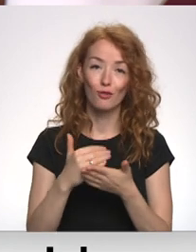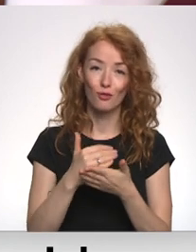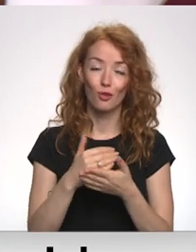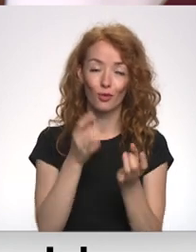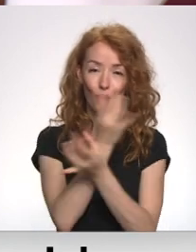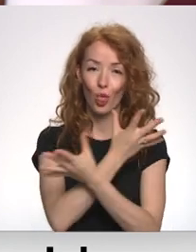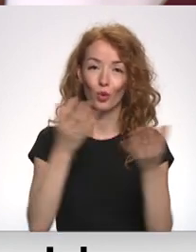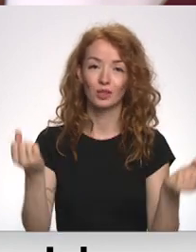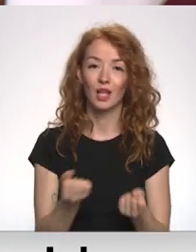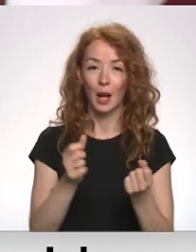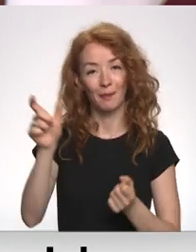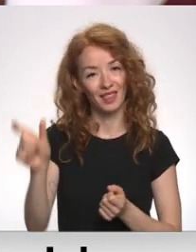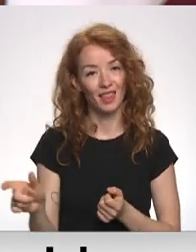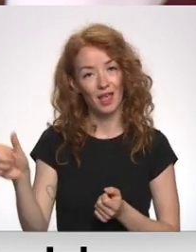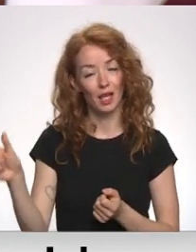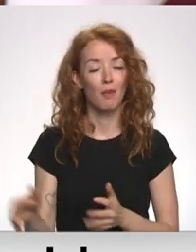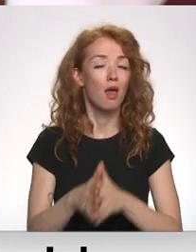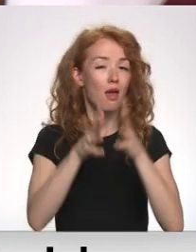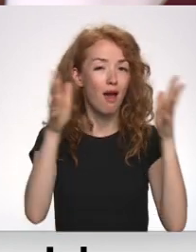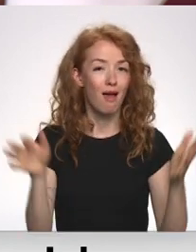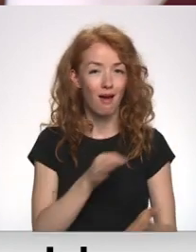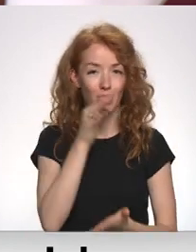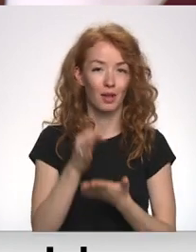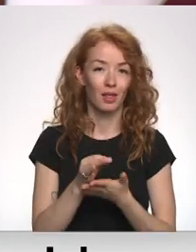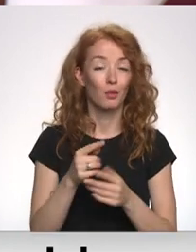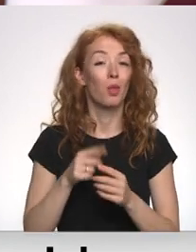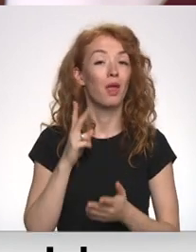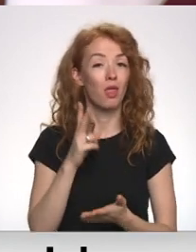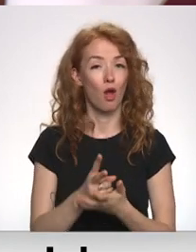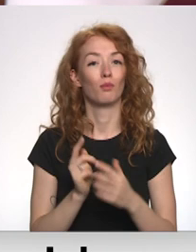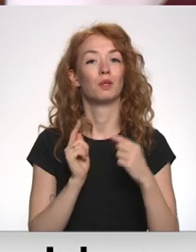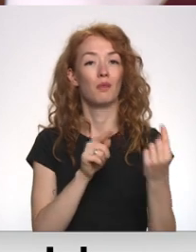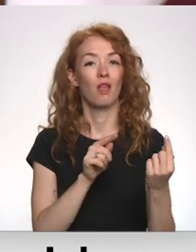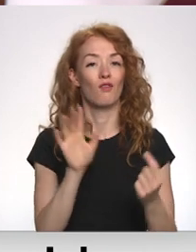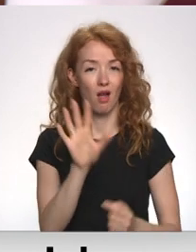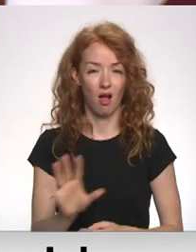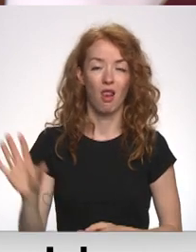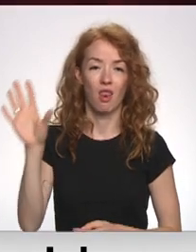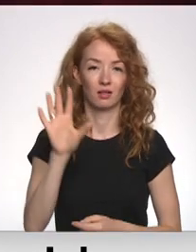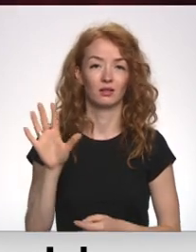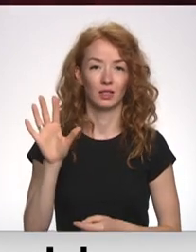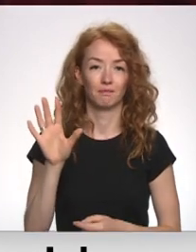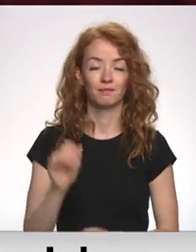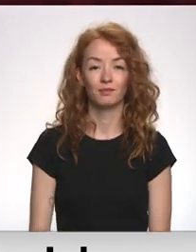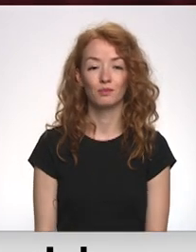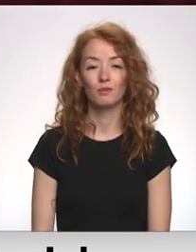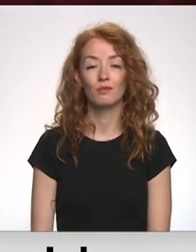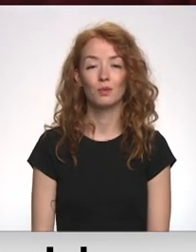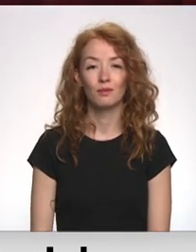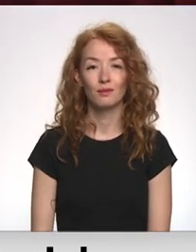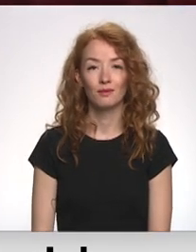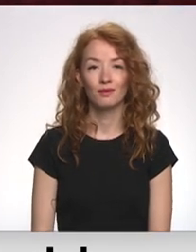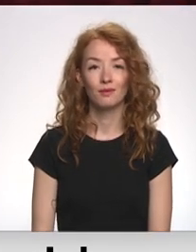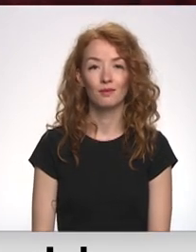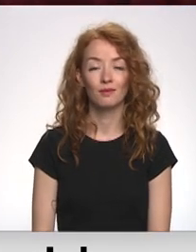kultūras darbiniekiem ir īpaša atbildība un pienākums pret valsti, pret Latvijas valsti.